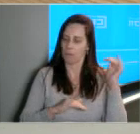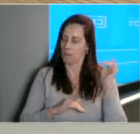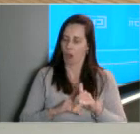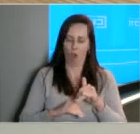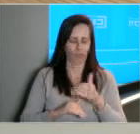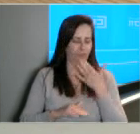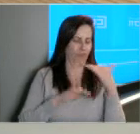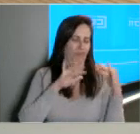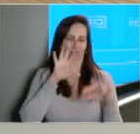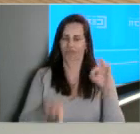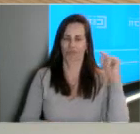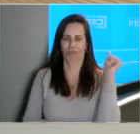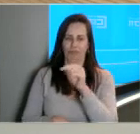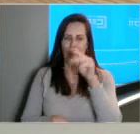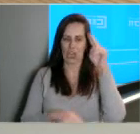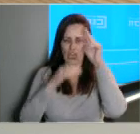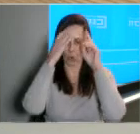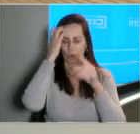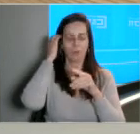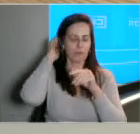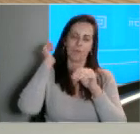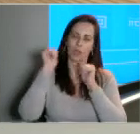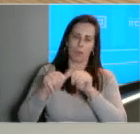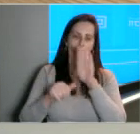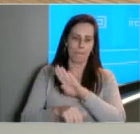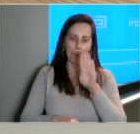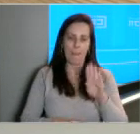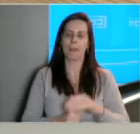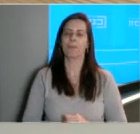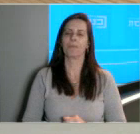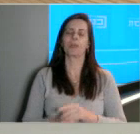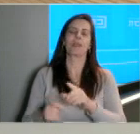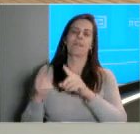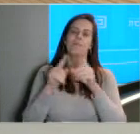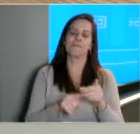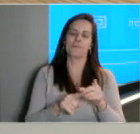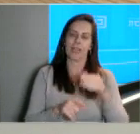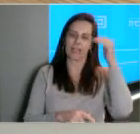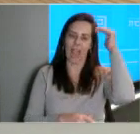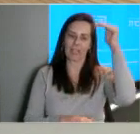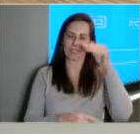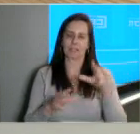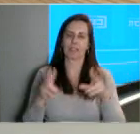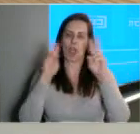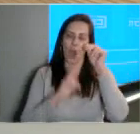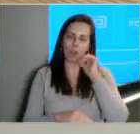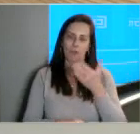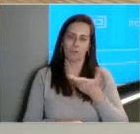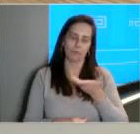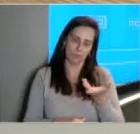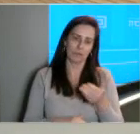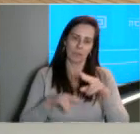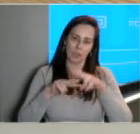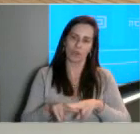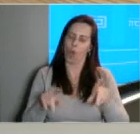ישראלים נוספים הצטרפו לליכוד ובעצם הביאו את האמון בנתניהו באופן אישי, ולצידו בני גנץ עם כחול לבן בעצם בסופו של